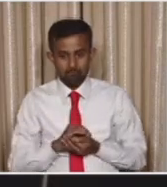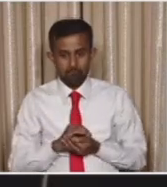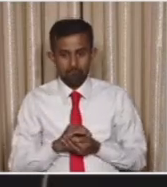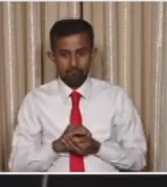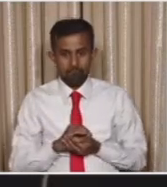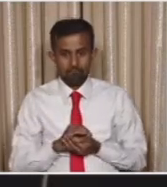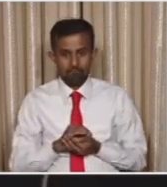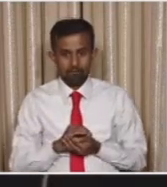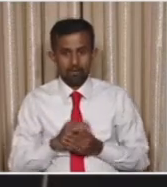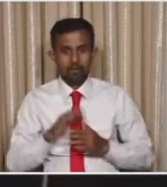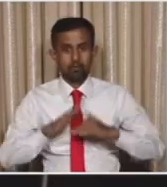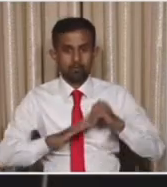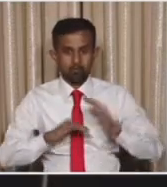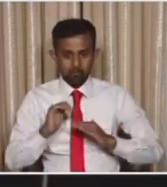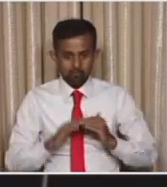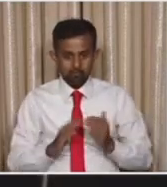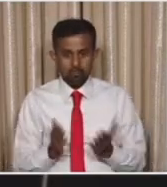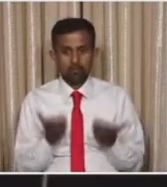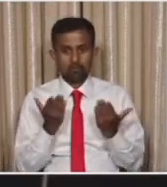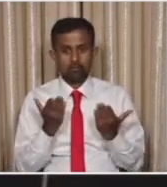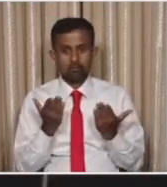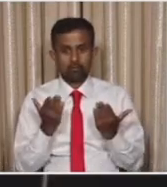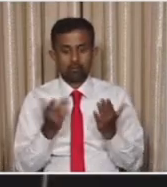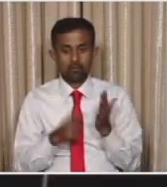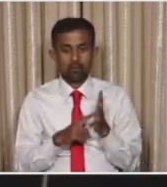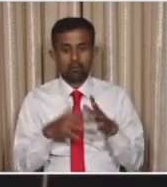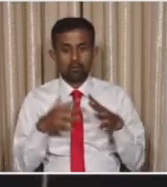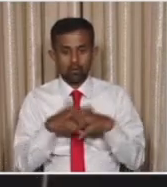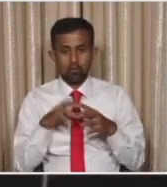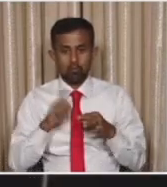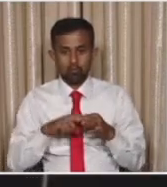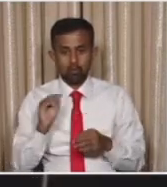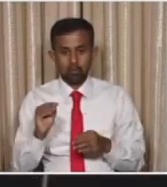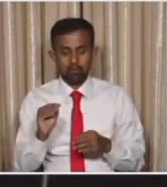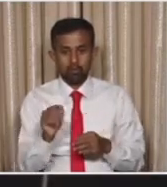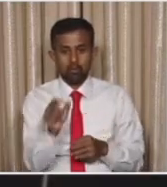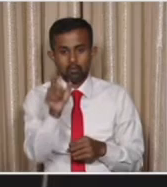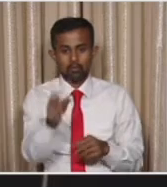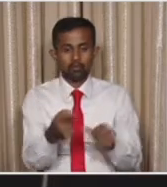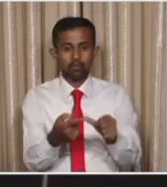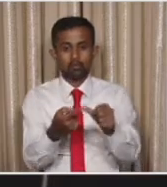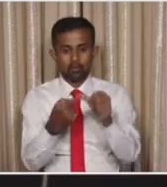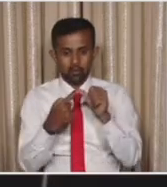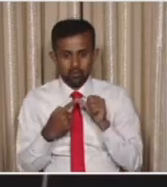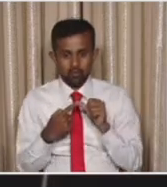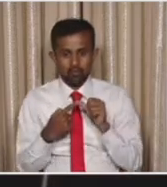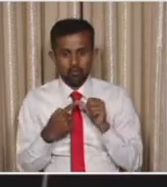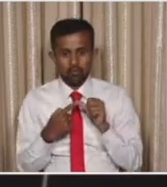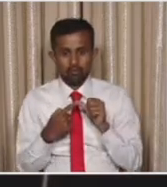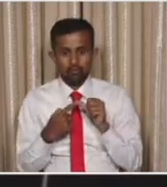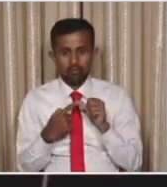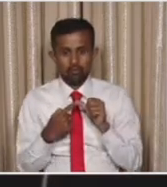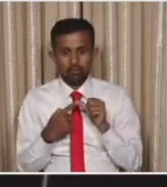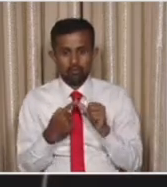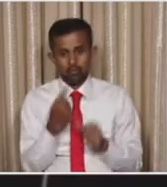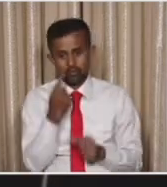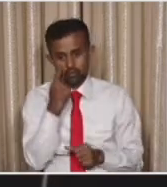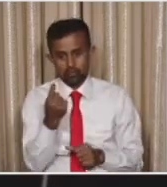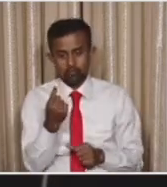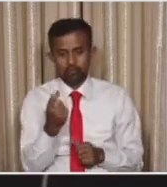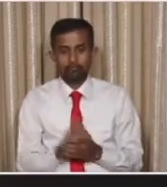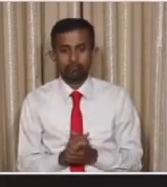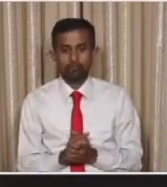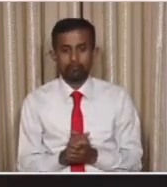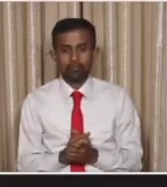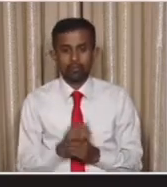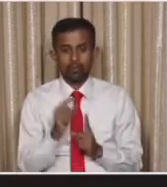එය භාවිතා කරන්න. ඒ භාවිතා කරන නීතිමය ප්‍රශ්න තිබෙනවා නම් මට ඔබතුමාට ඒකට පිළිතුරු කරුණා ඉදිරිපත් කරන්නට පුළුවන්.